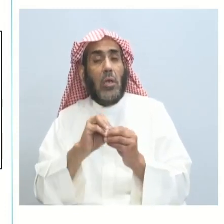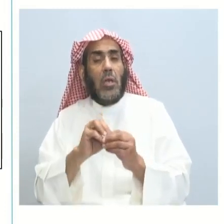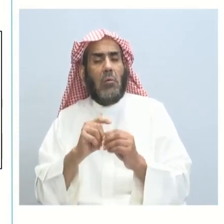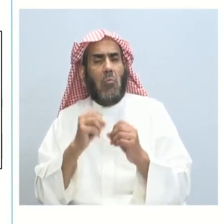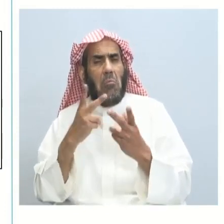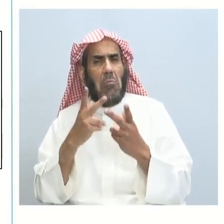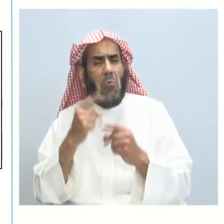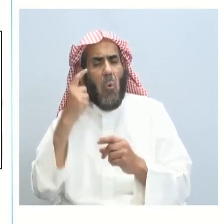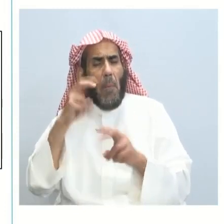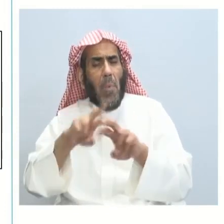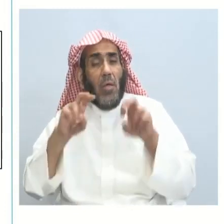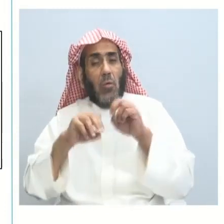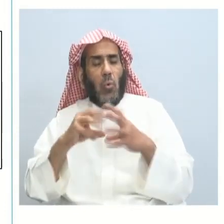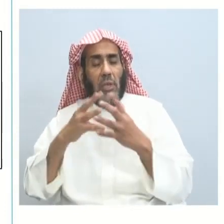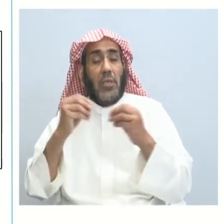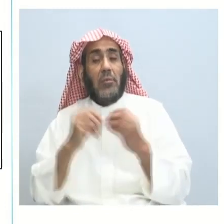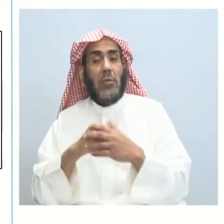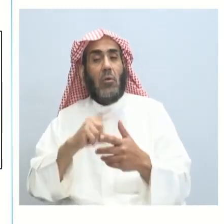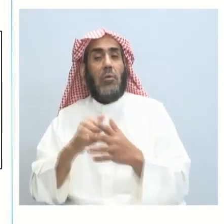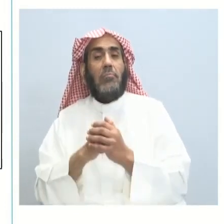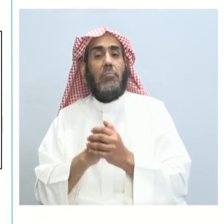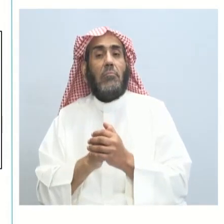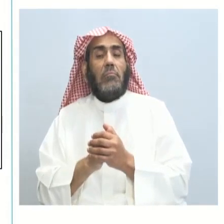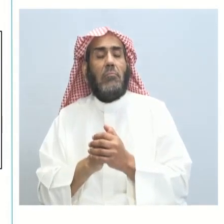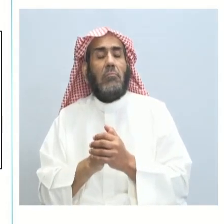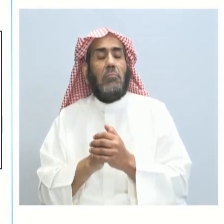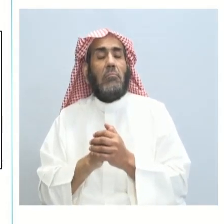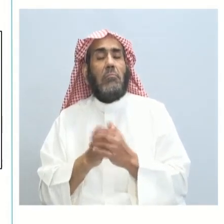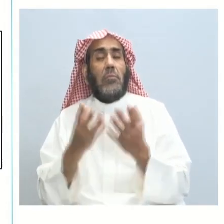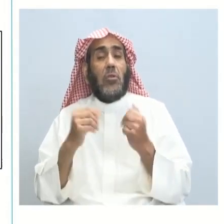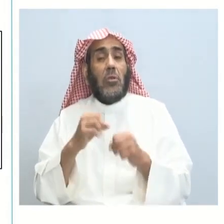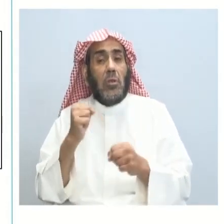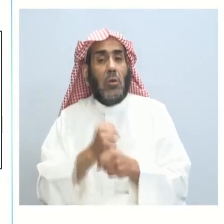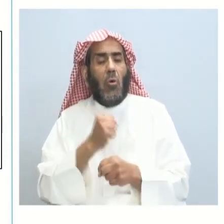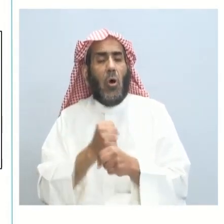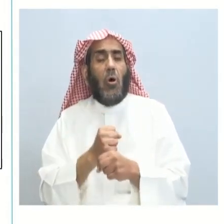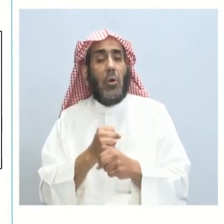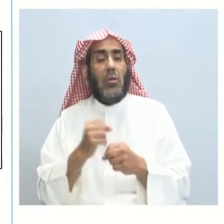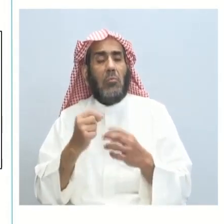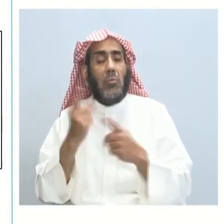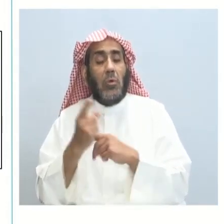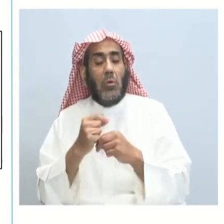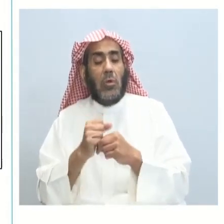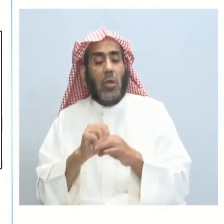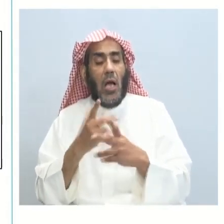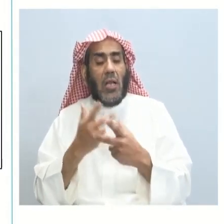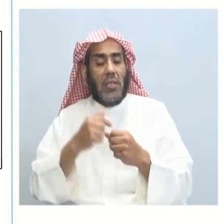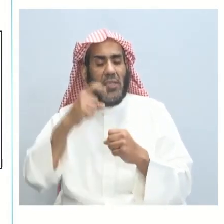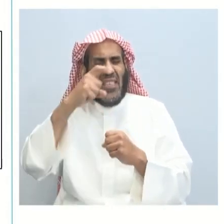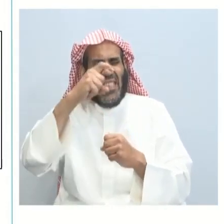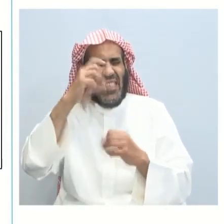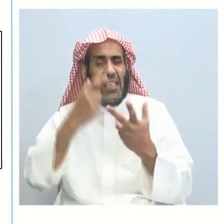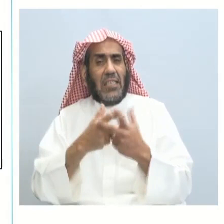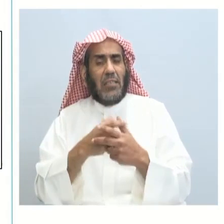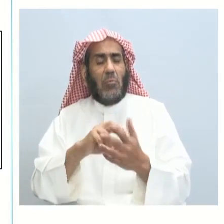لمسه وبحث وتحليل حول ندرس العوامل الجذب مره اخرى ندرس حالات الطقس